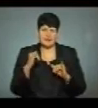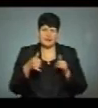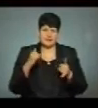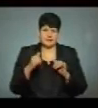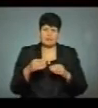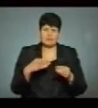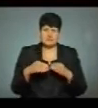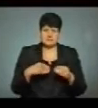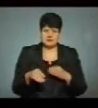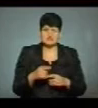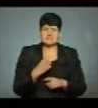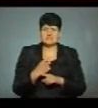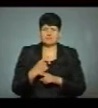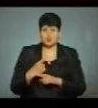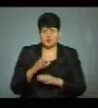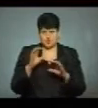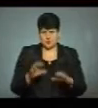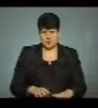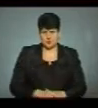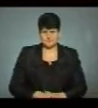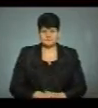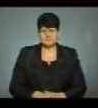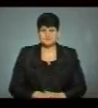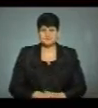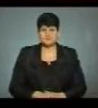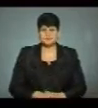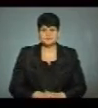тару, що заборонено законом.